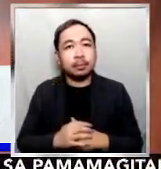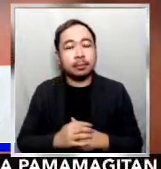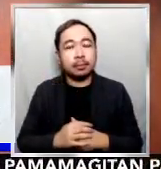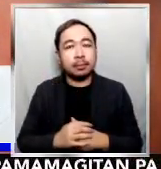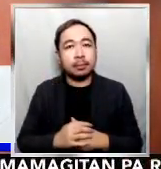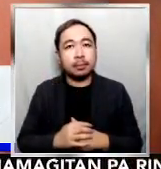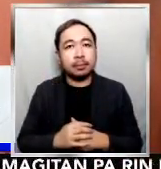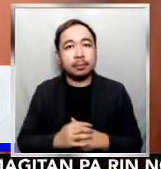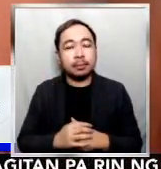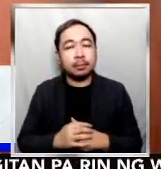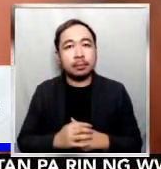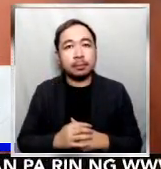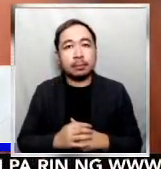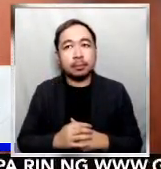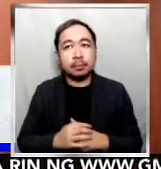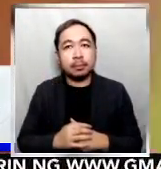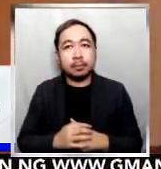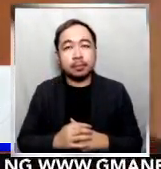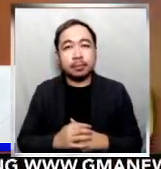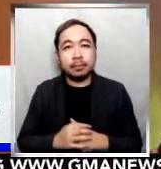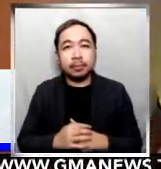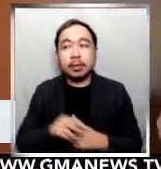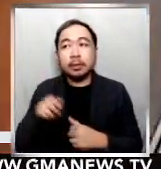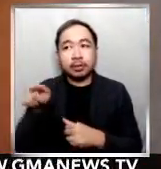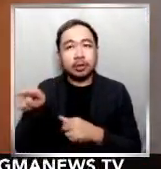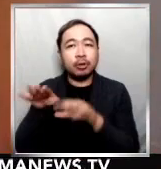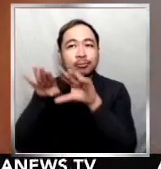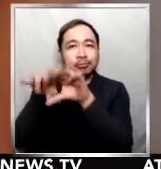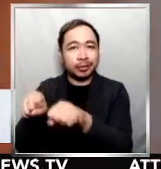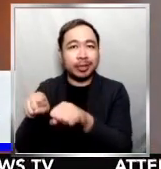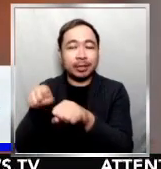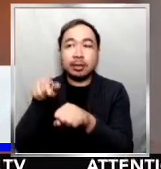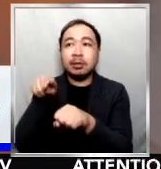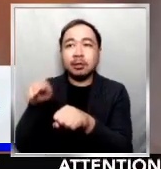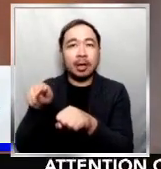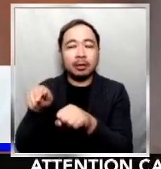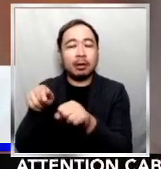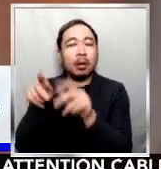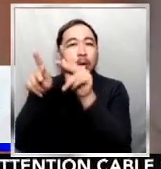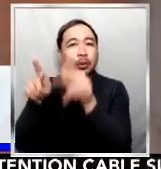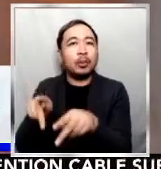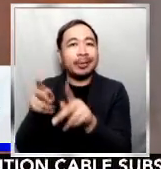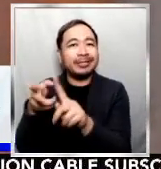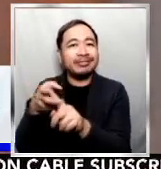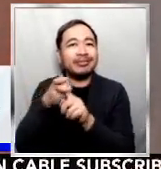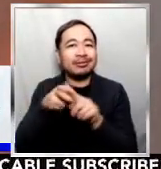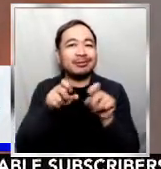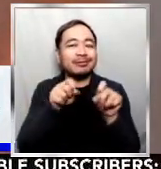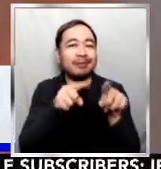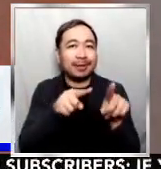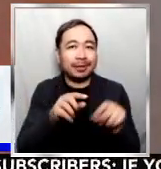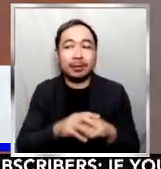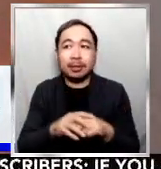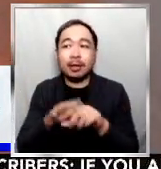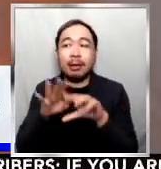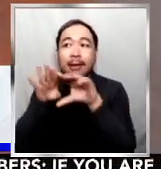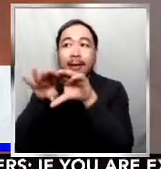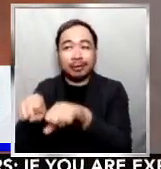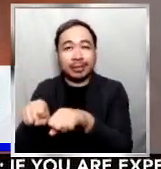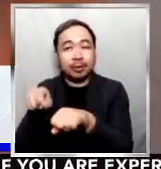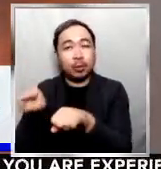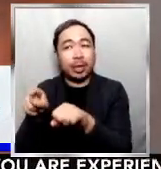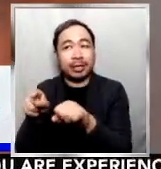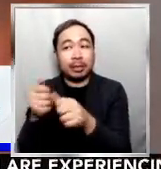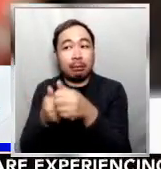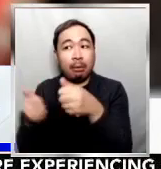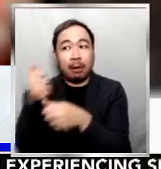Inuuli ka namin sa alam human trafficking. Arestado ang pinaka-handler ng grupo na hiniling ng NBI na huwag muna pangalanan para sa kanilang